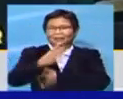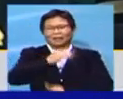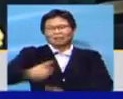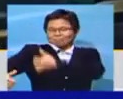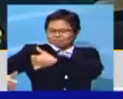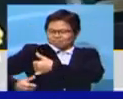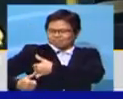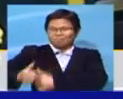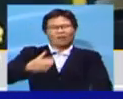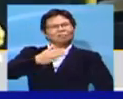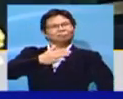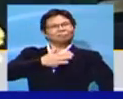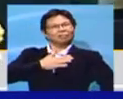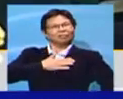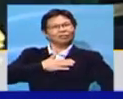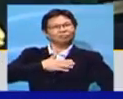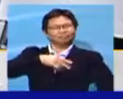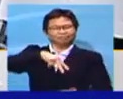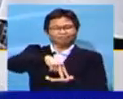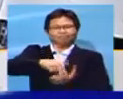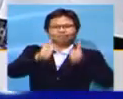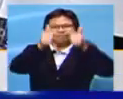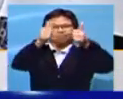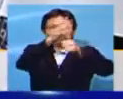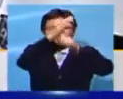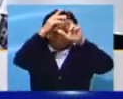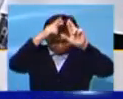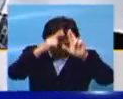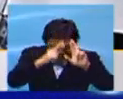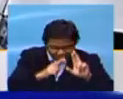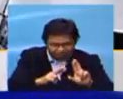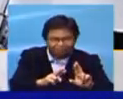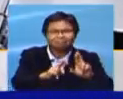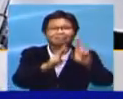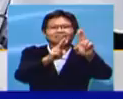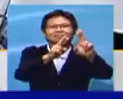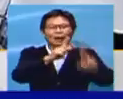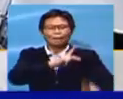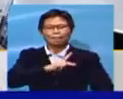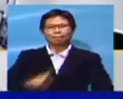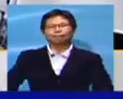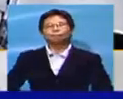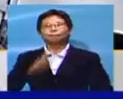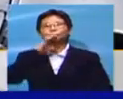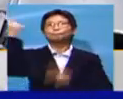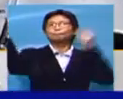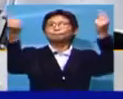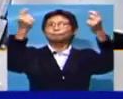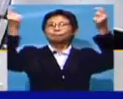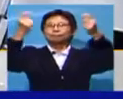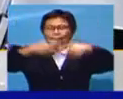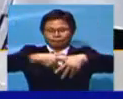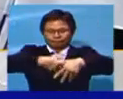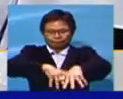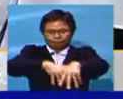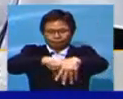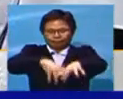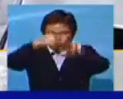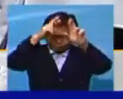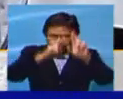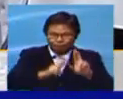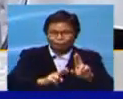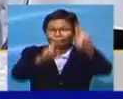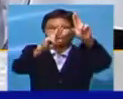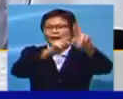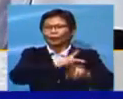berdiri gah dan disegani Baginda bertitah pada istiadat berbarisan memuliakan